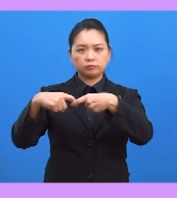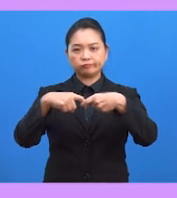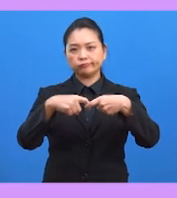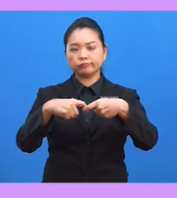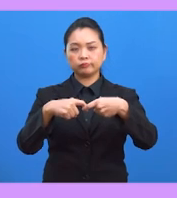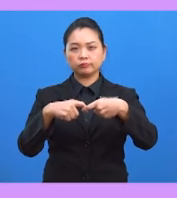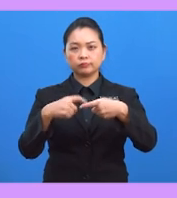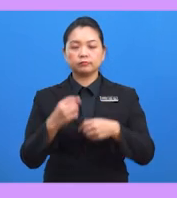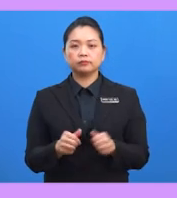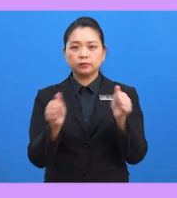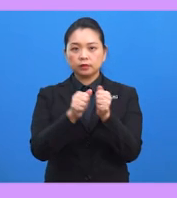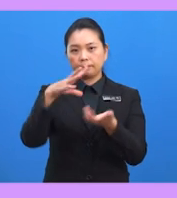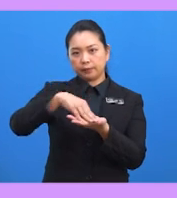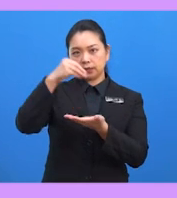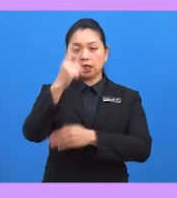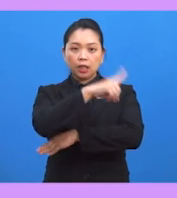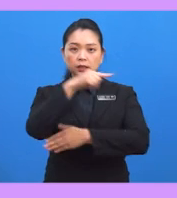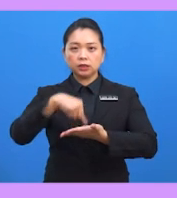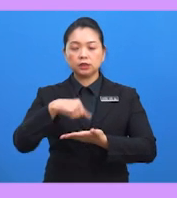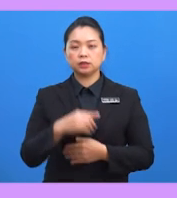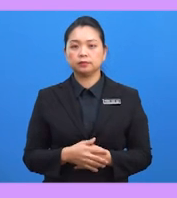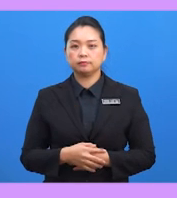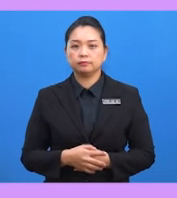tersebut dengan tajuk pembelajaran kita hari ini?